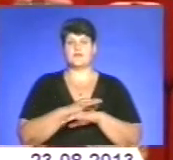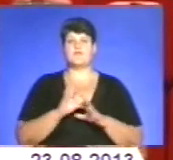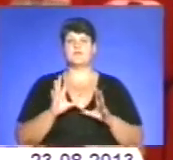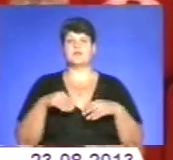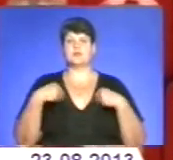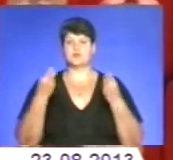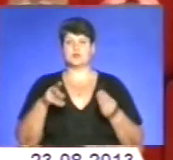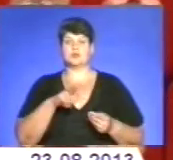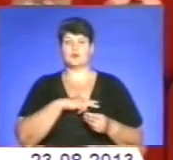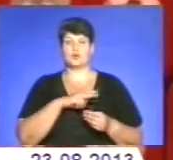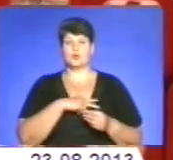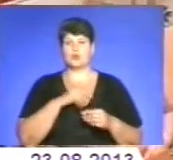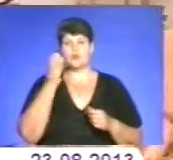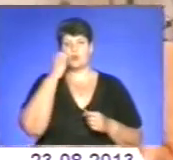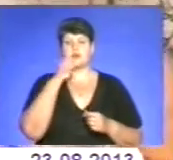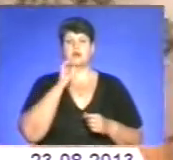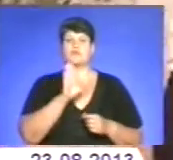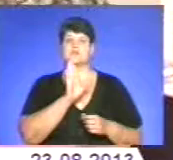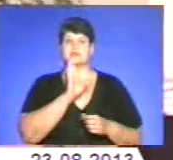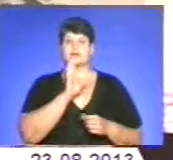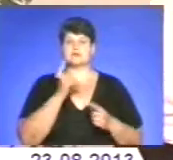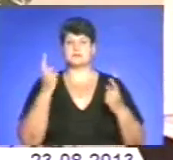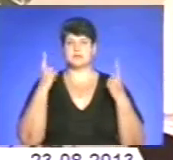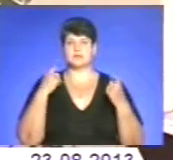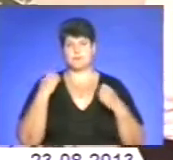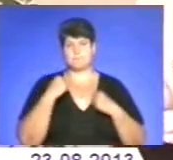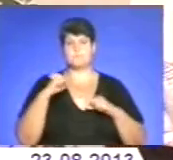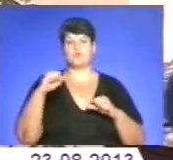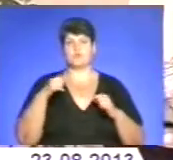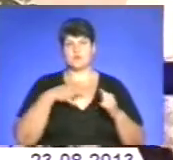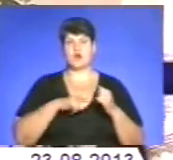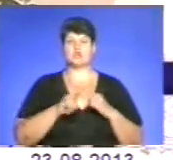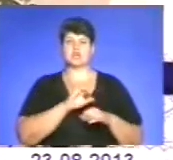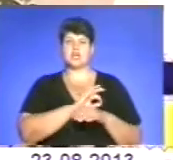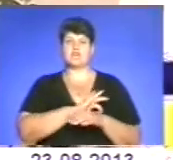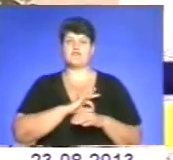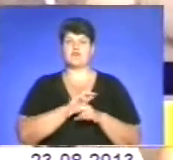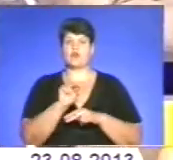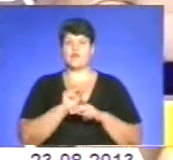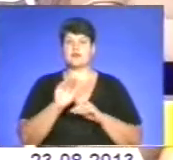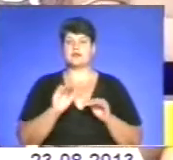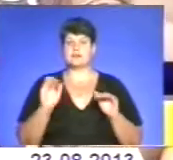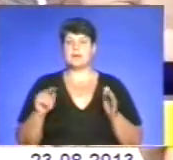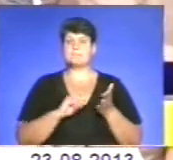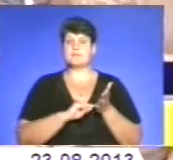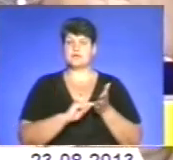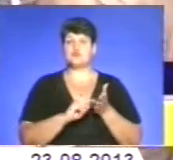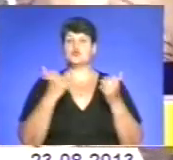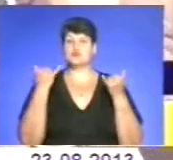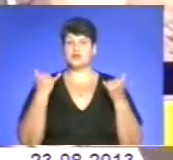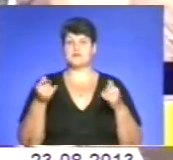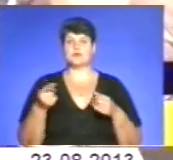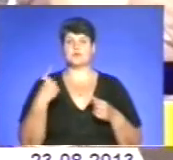нагороди, очільник краю подякував жінкам за величний подвиг народження і виховання дітей. Він підкреслив, що сьогодні в